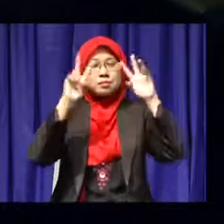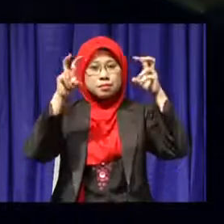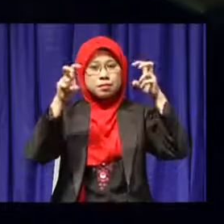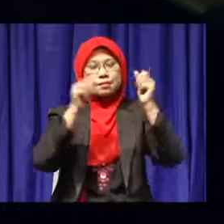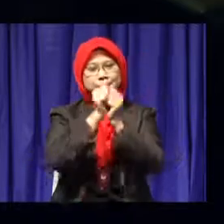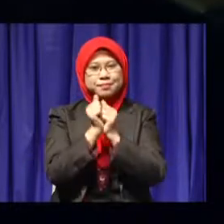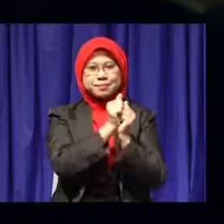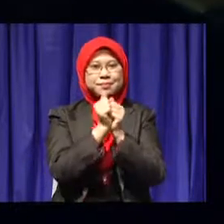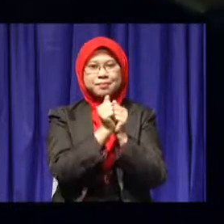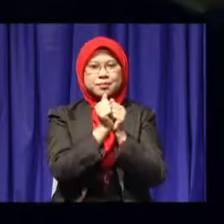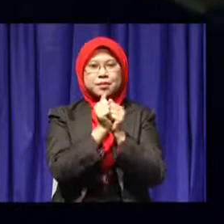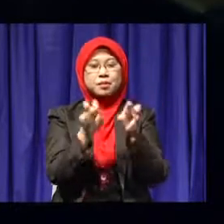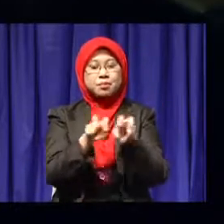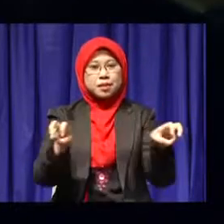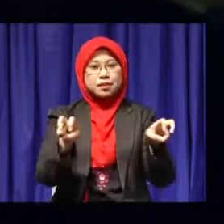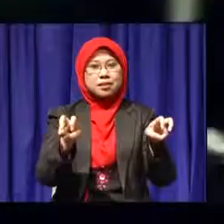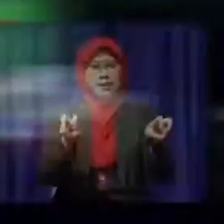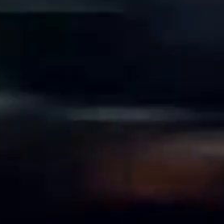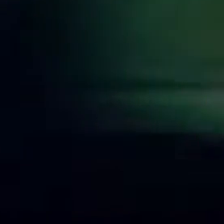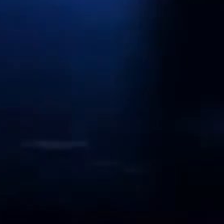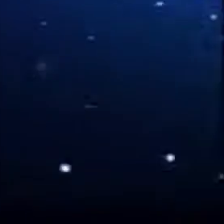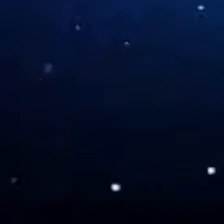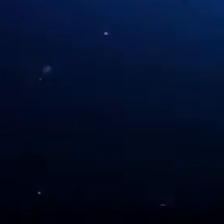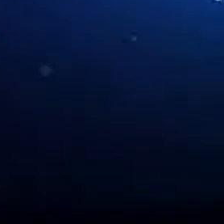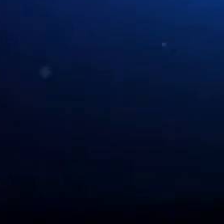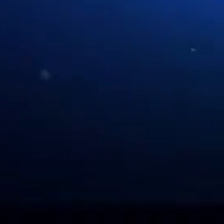sama-sama kita bersama dengan venerdi Studio